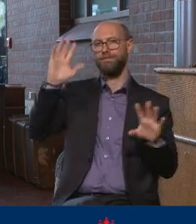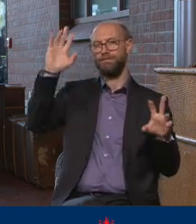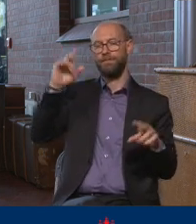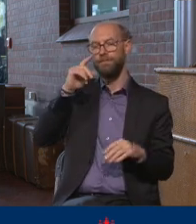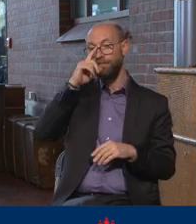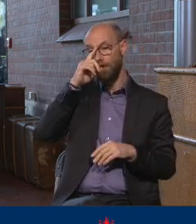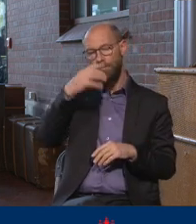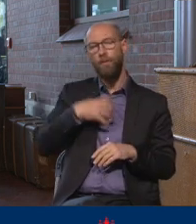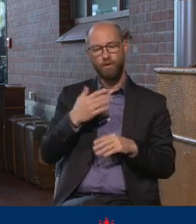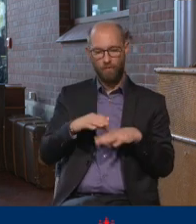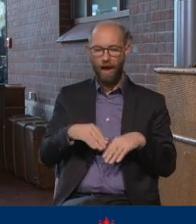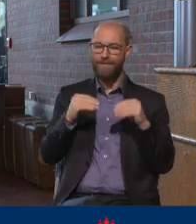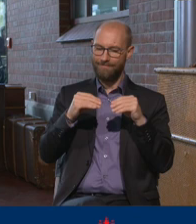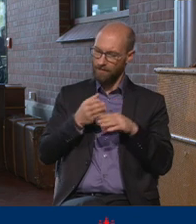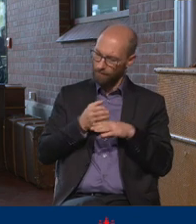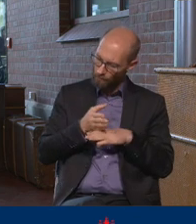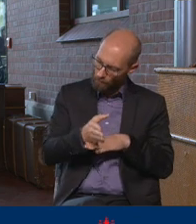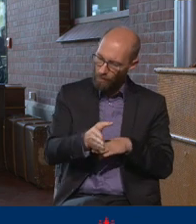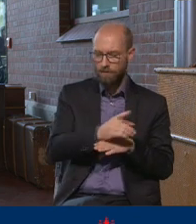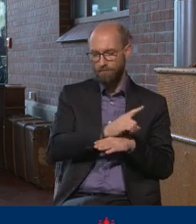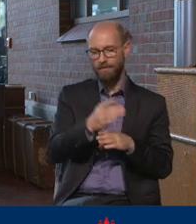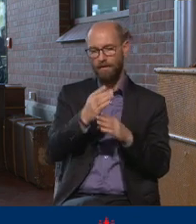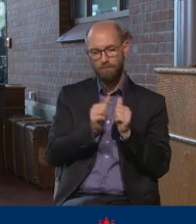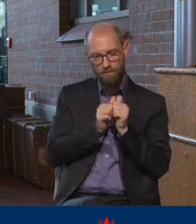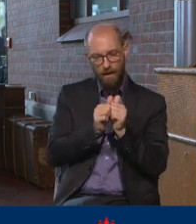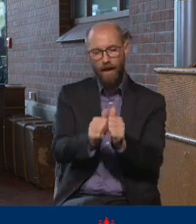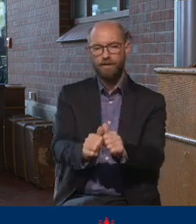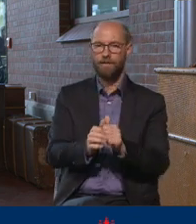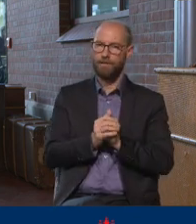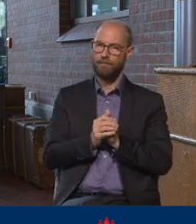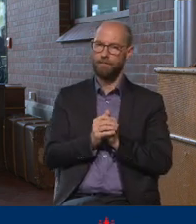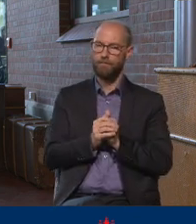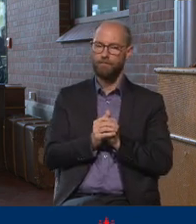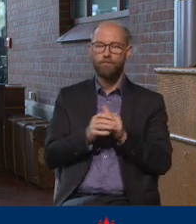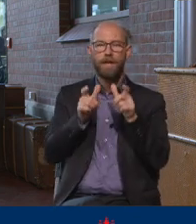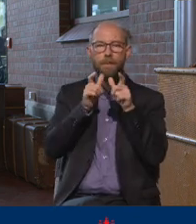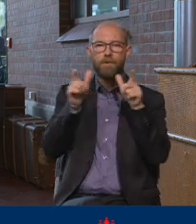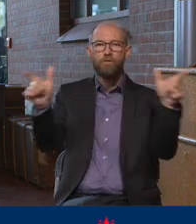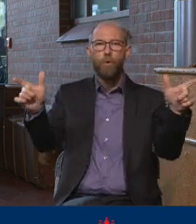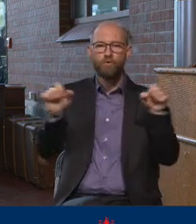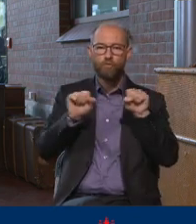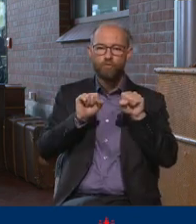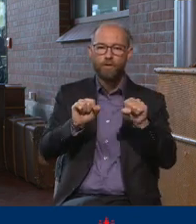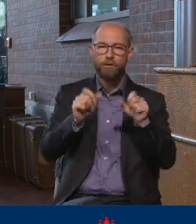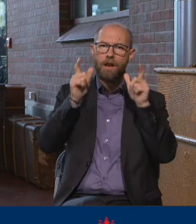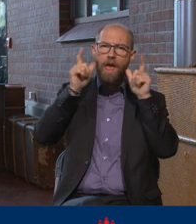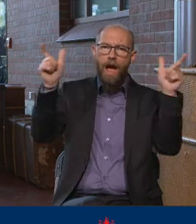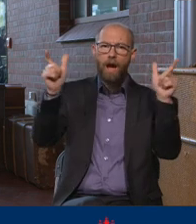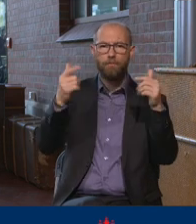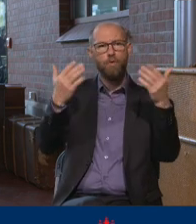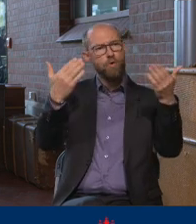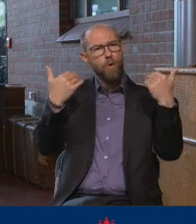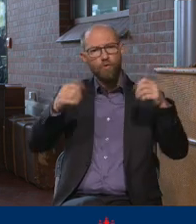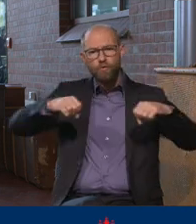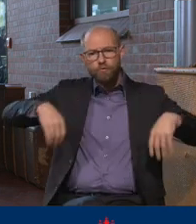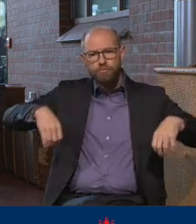verfahren von anfang an wir haben aus dem mission schutz also lernen luft als erste naturschutz hochwasserschutz was